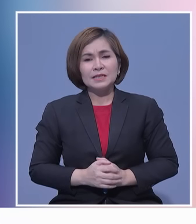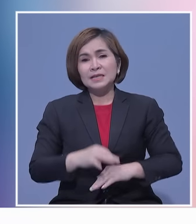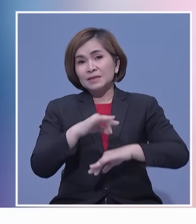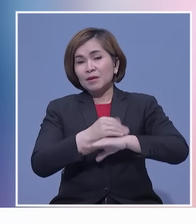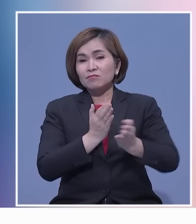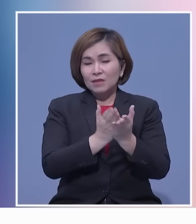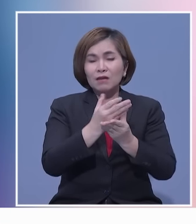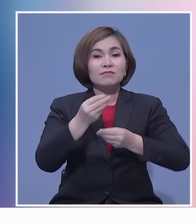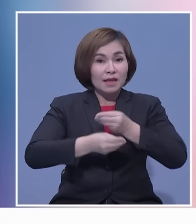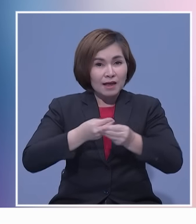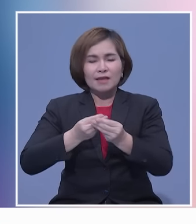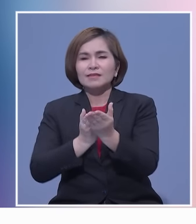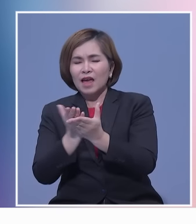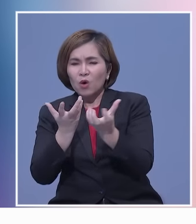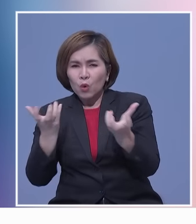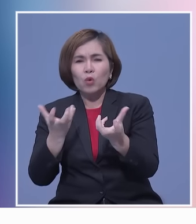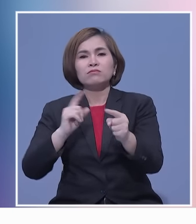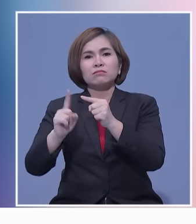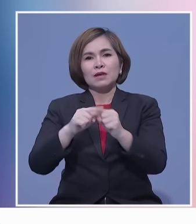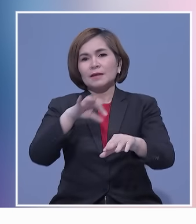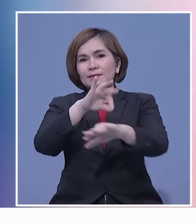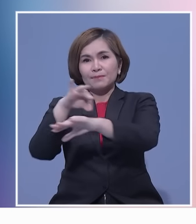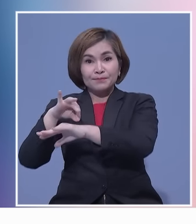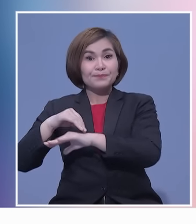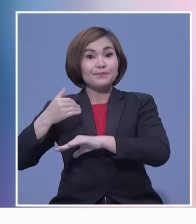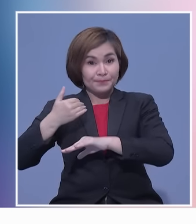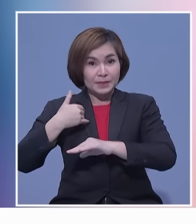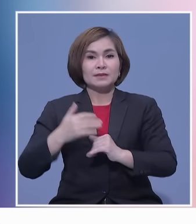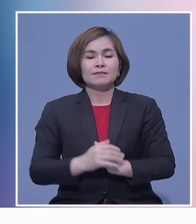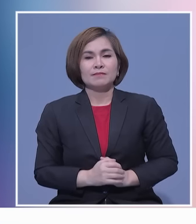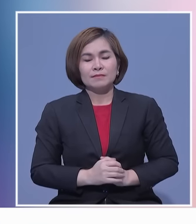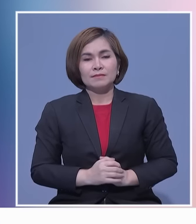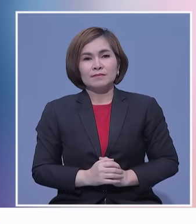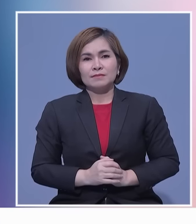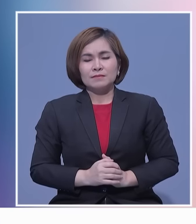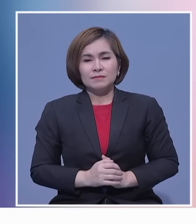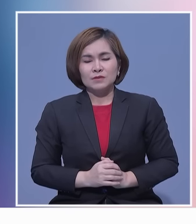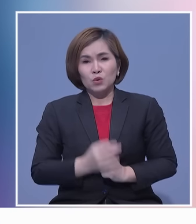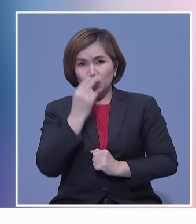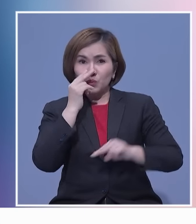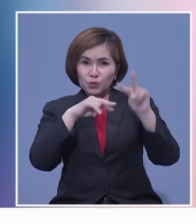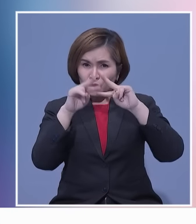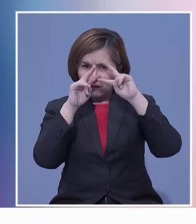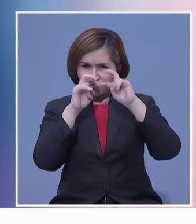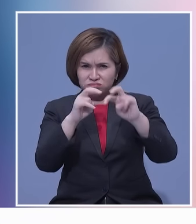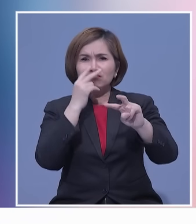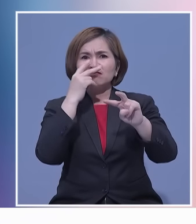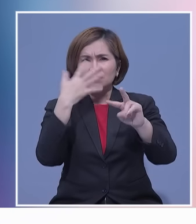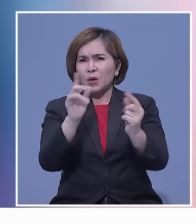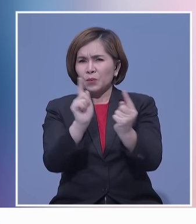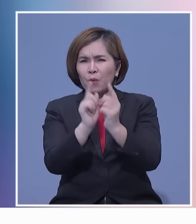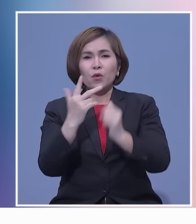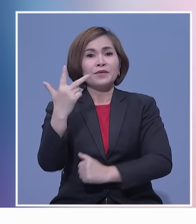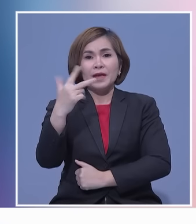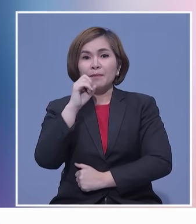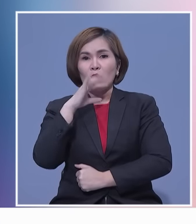ด้าน marketting CEOด้านผลิตภัณฑ์อะไรก็ว่ากันไปนะคะแล้วมีตำแหน่งในองค์กรนี้ด้วยถูกมั้ยมีตำแหน่งด้วยพอตรวจสอบพบว่าอย่างน้อย 3คน